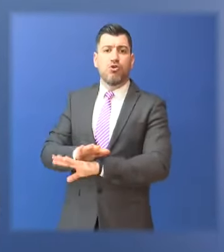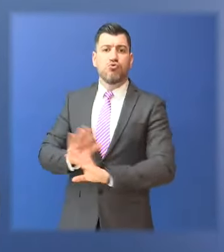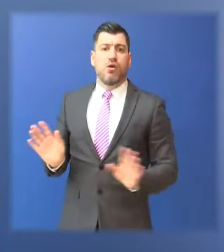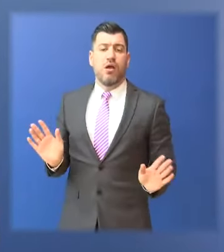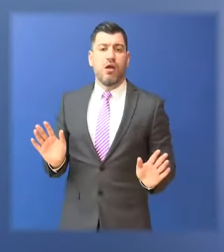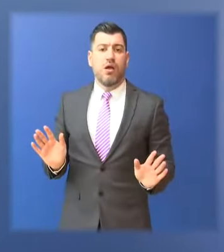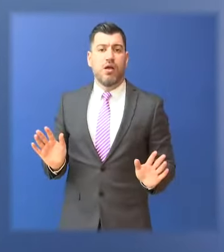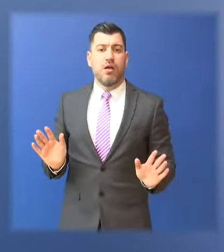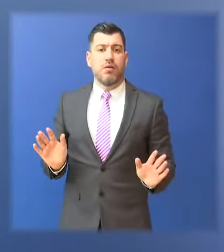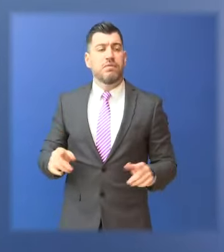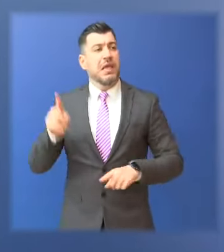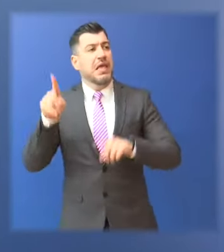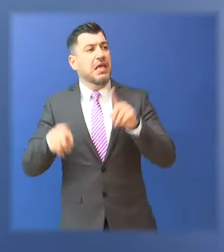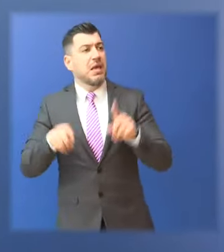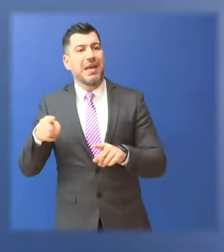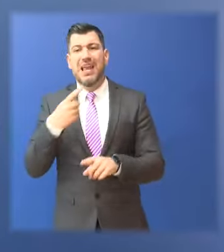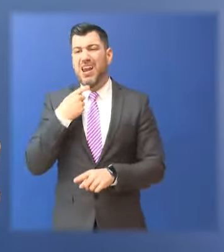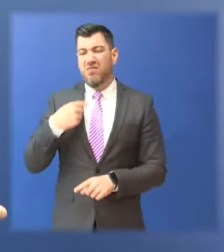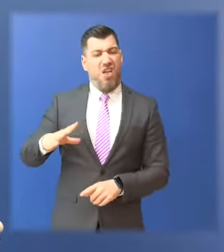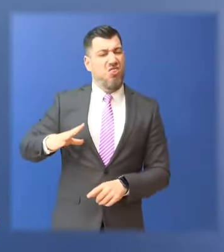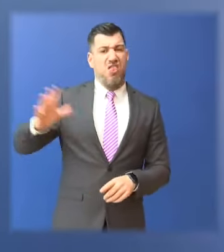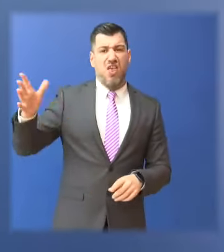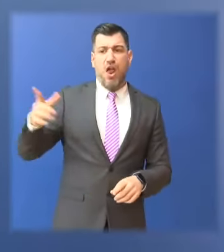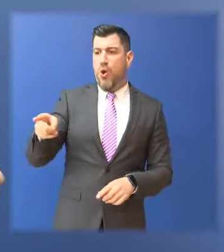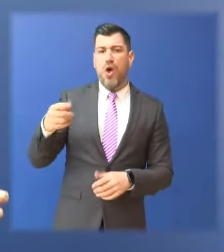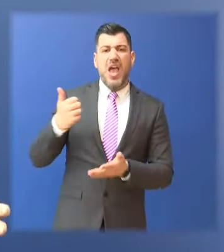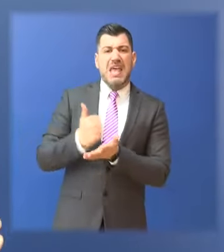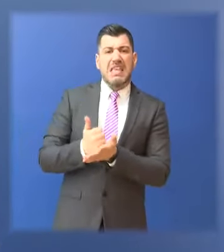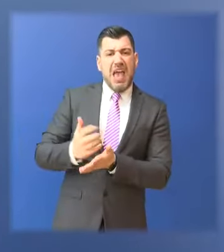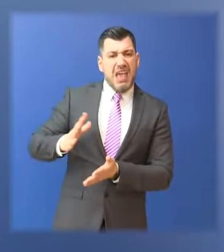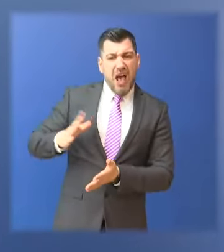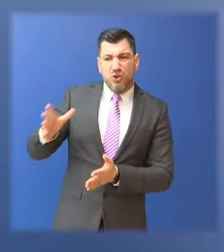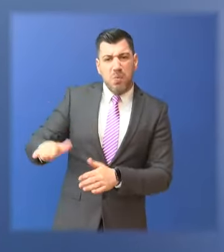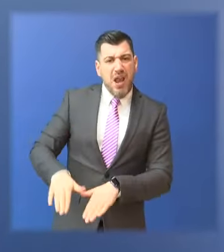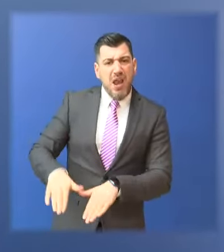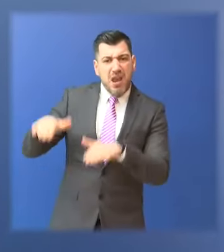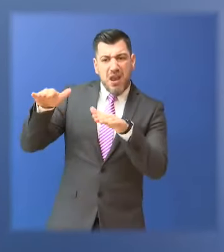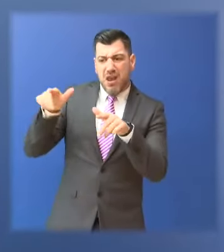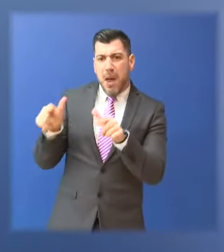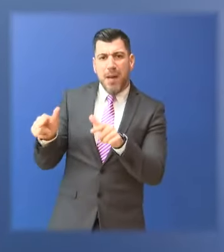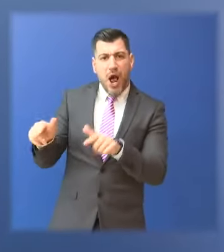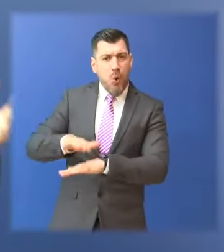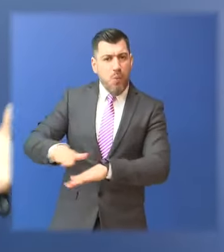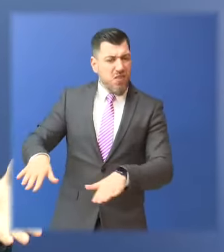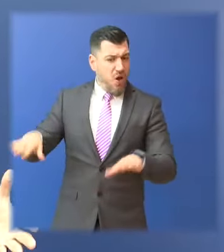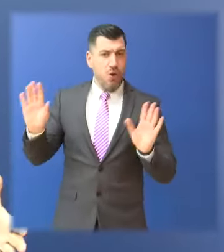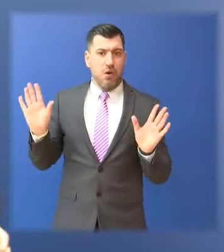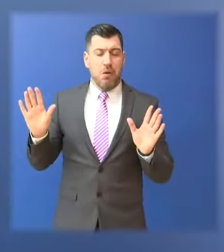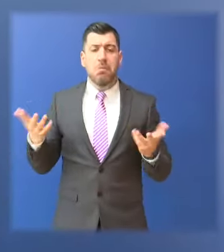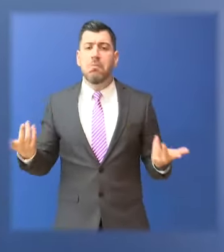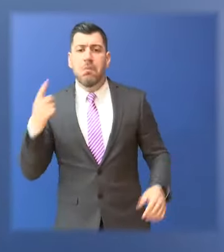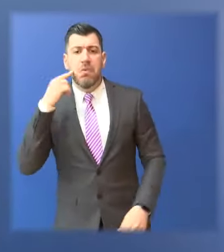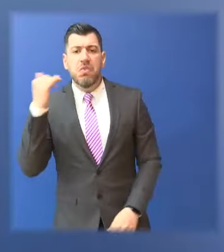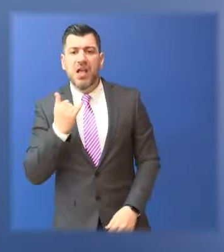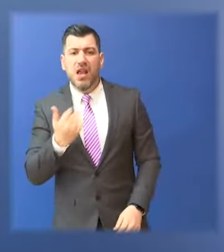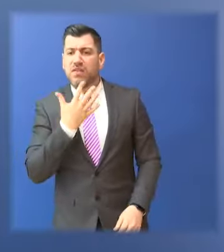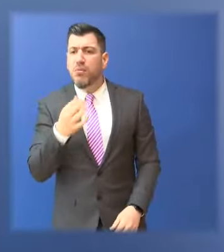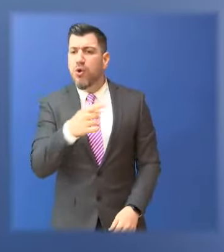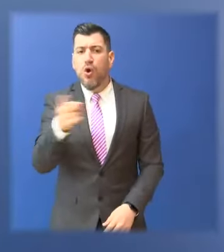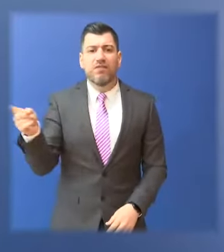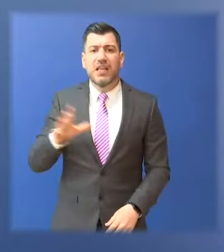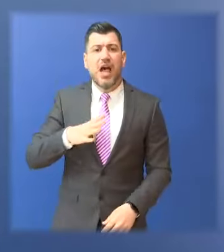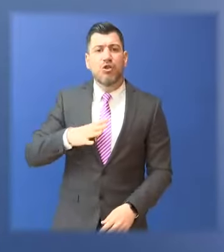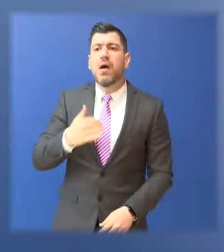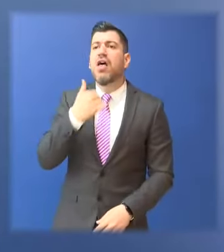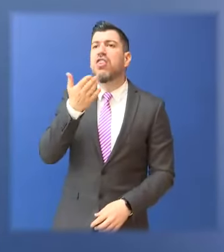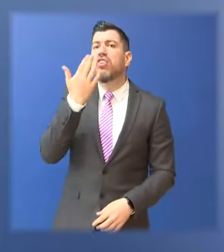θέλω αυτοί οι άνθρωποι να μεγαλώνουν παιδιά, που δεν το καταλαβαίνω γιατί αυτοί οι άνθρωποι είναι απριόρι κατάλληλοι να μεγαλώνουν παιδιά, ή